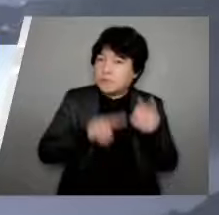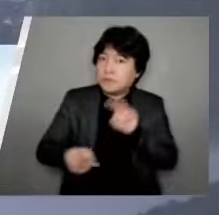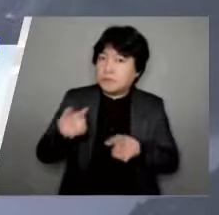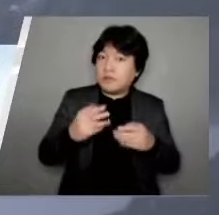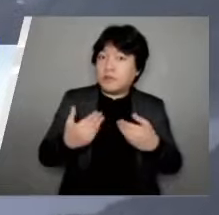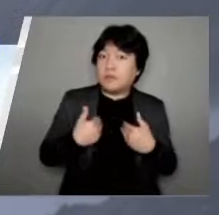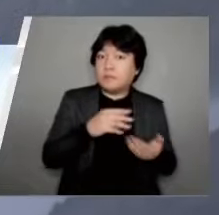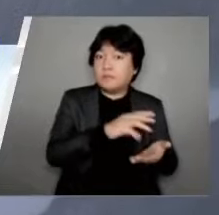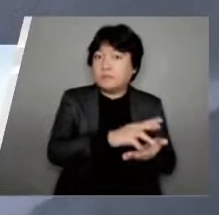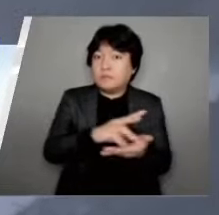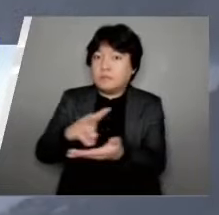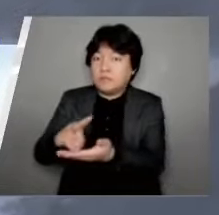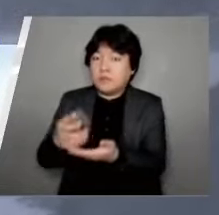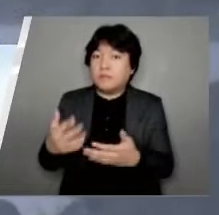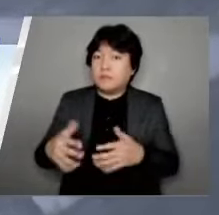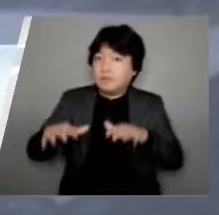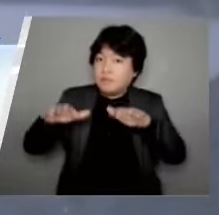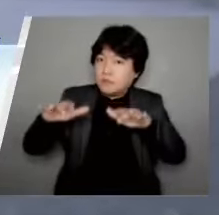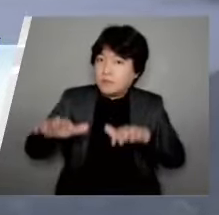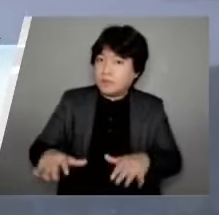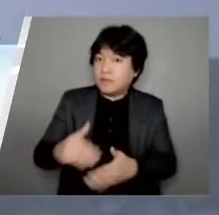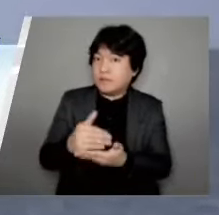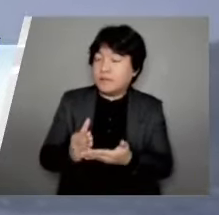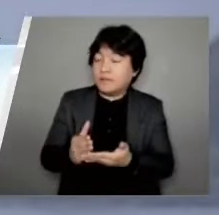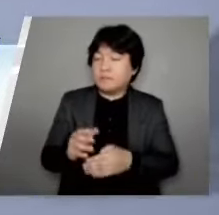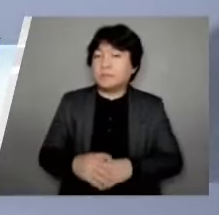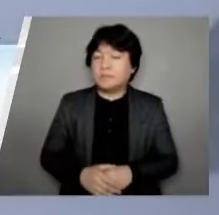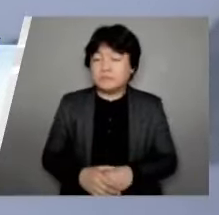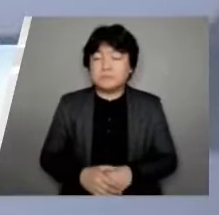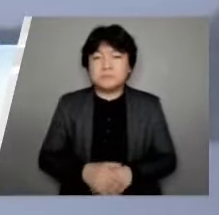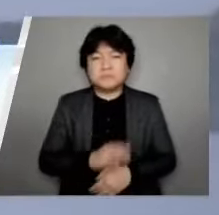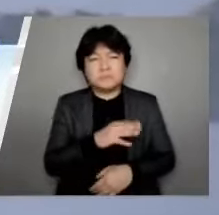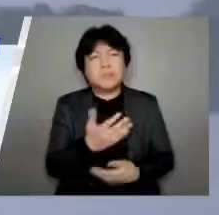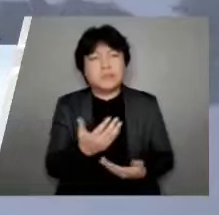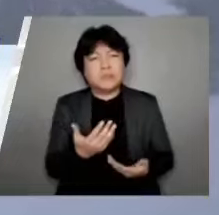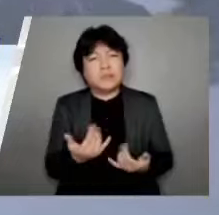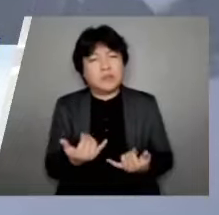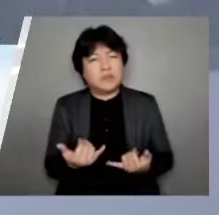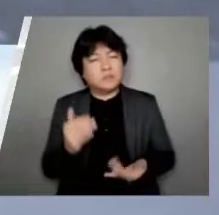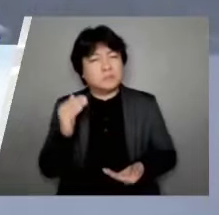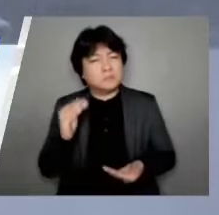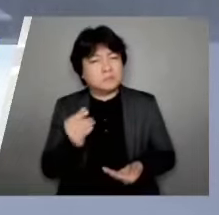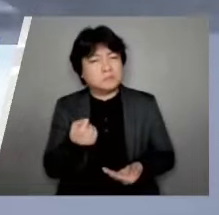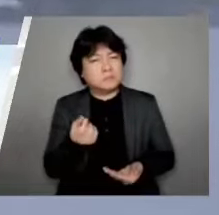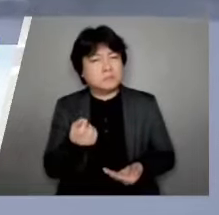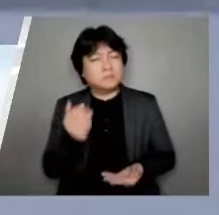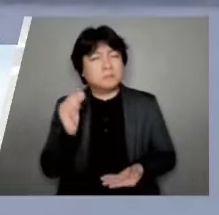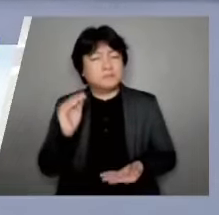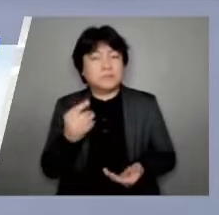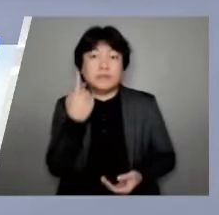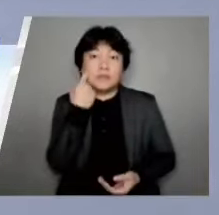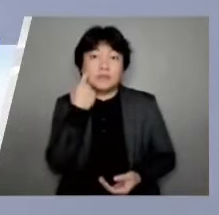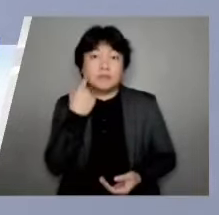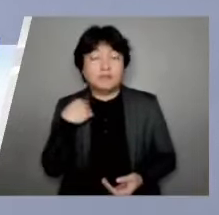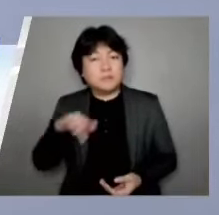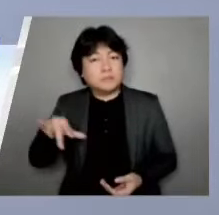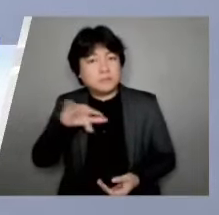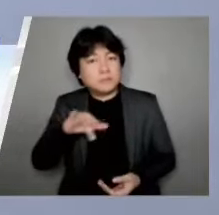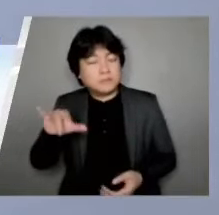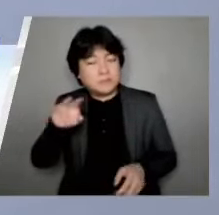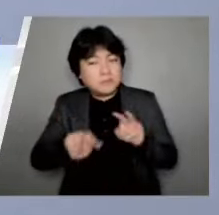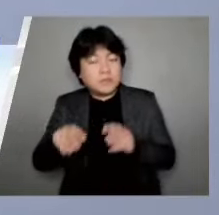kung saan humupa na rin yung baha. Well, slowly, bumababa. Pag na nag-iikot ako, may mga lugar na medyo